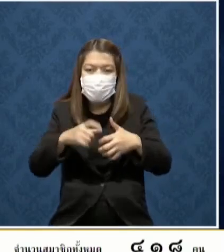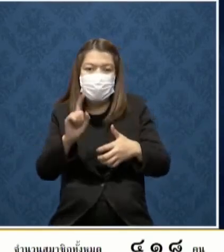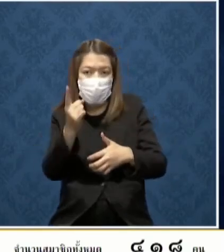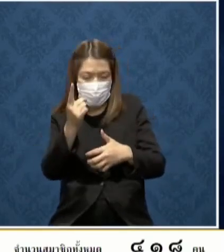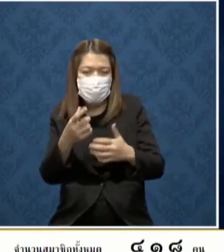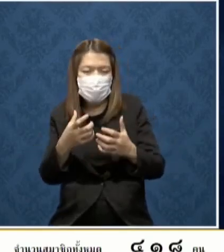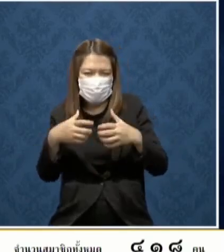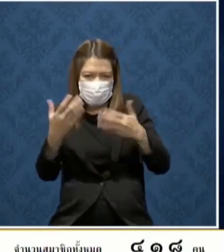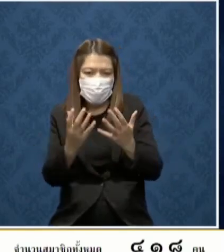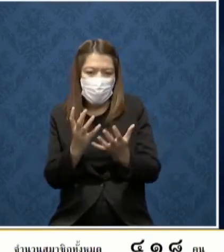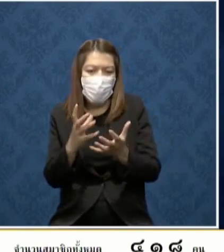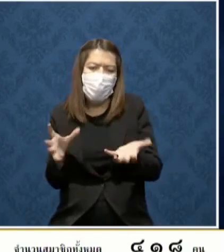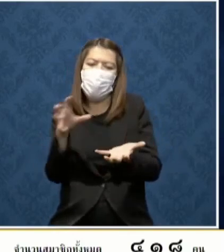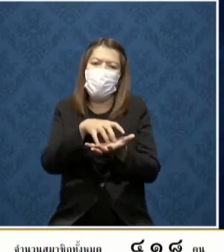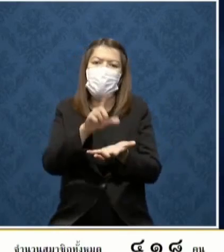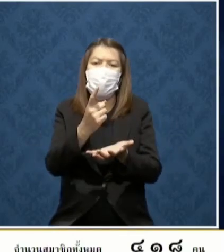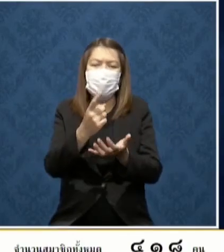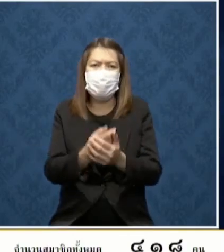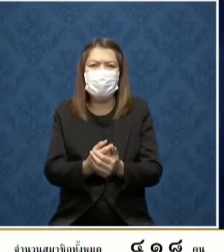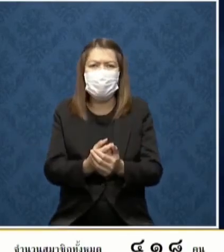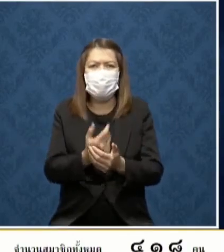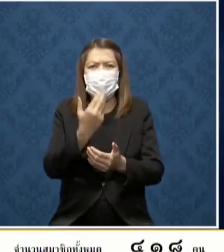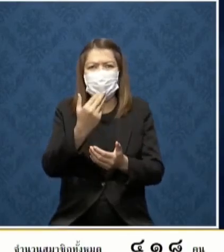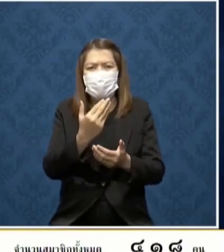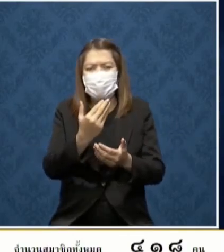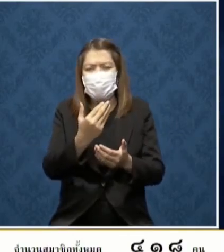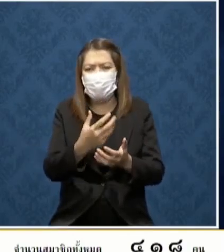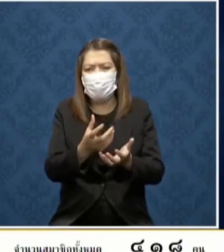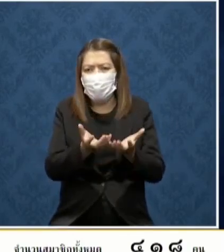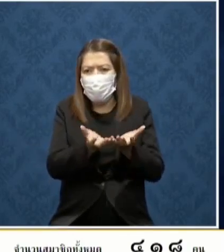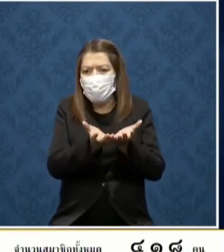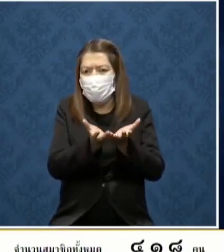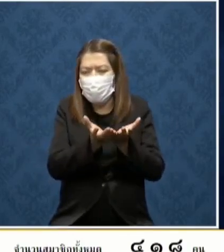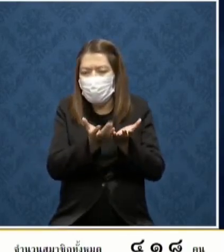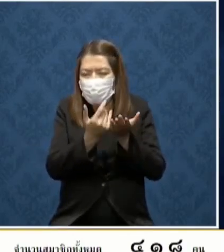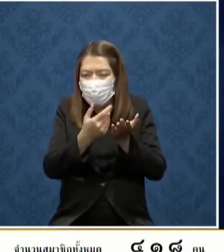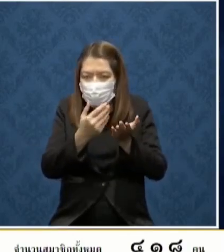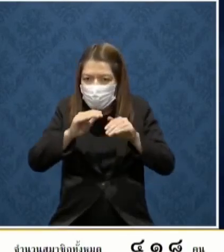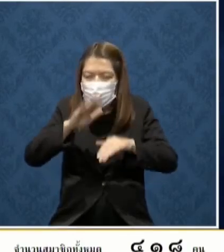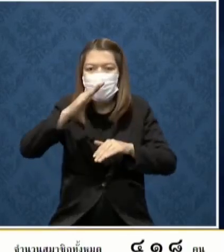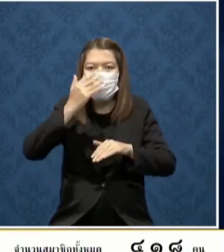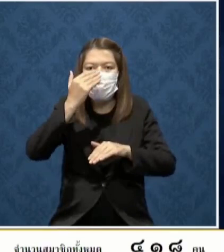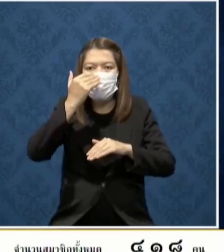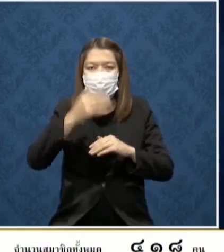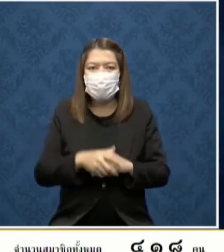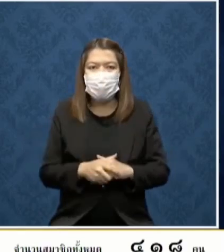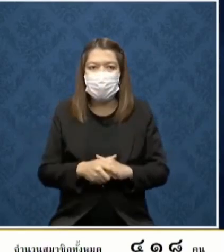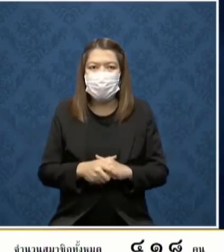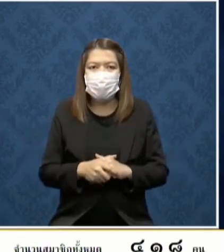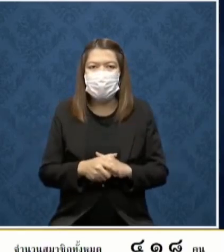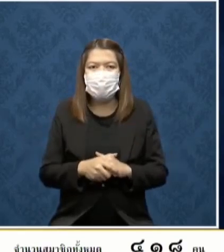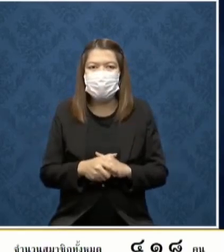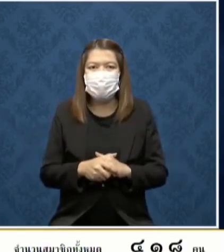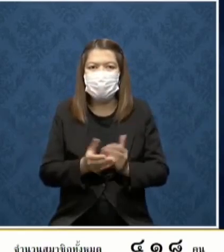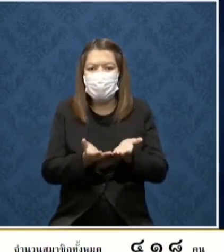เป็นเครื่องใหม่นะครับแล้วทำไมถึงพบแรงดันที่สนเสเทือนผปกติลครับอัี้ชัดเจนครานปทานครับคอการแง